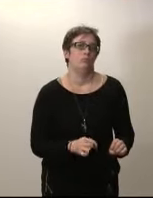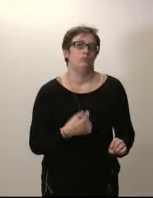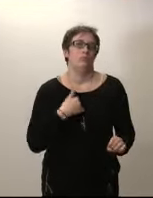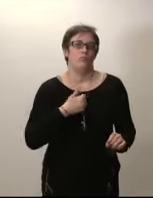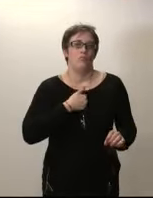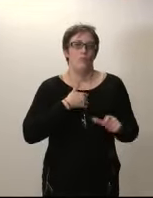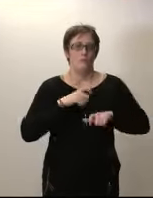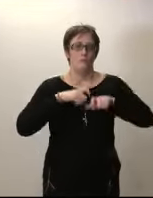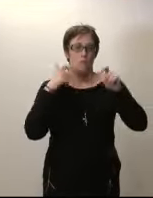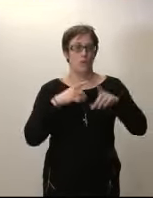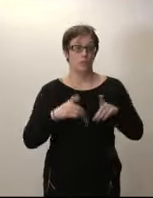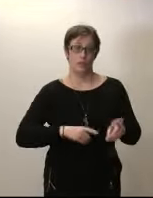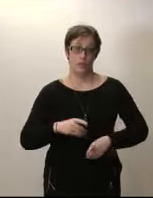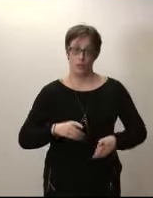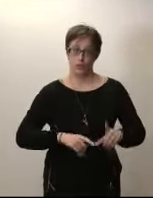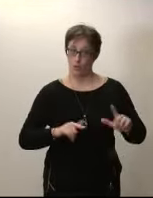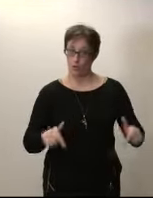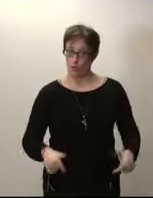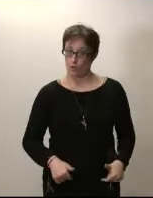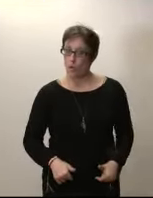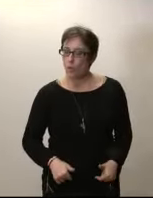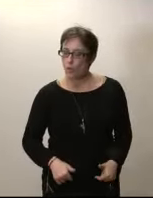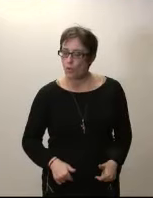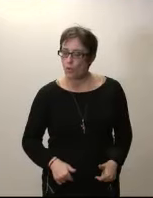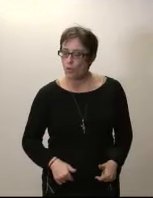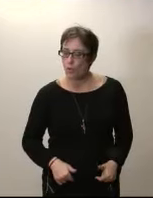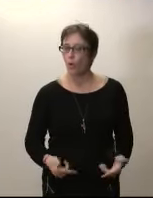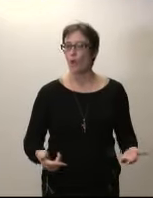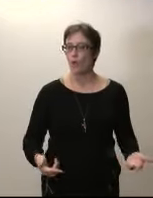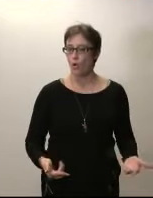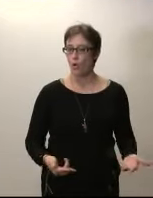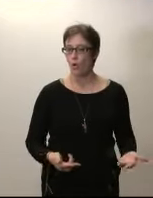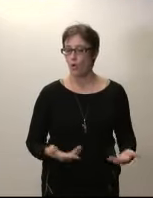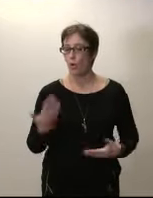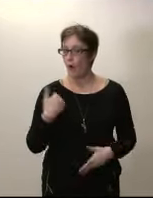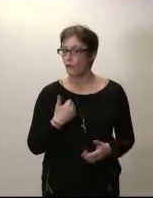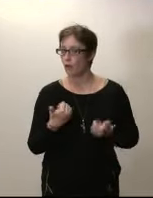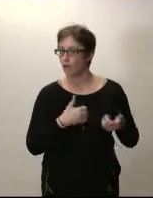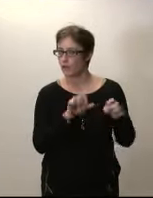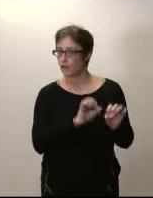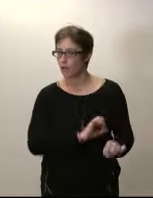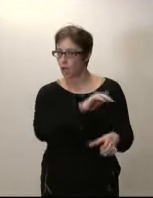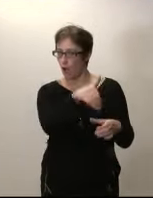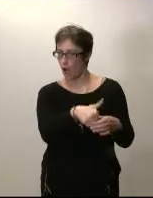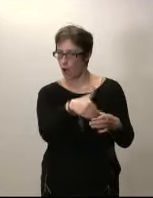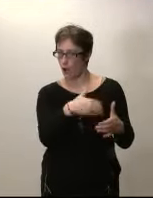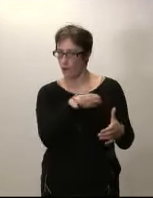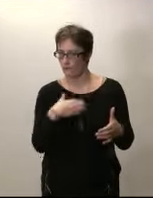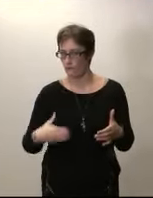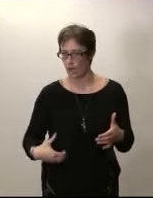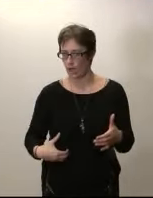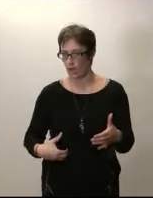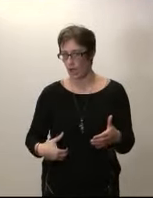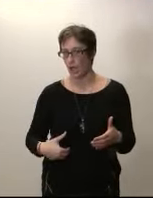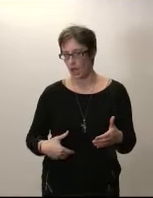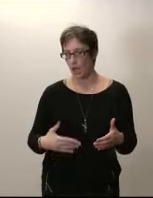d'école, je me rends bien compte que le service qui était rendu par le personnel communal était de bien plus grande qualité que le service rendu par